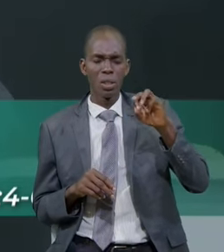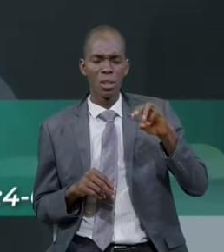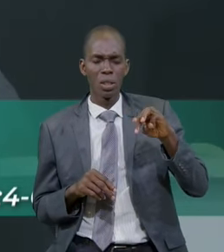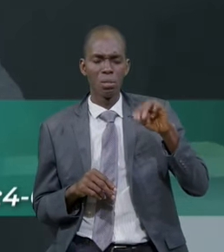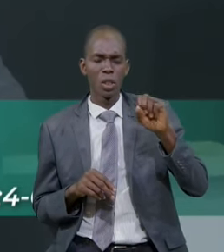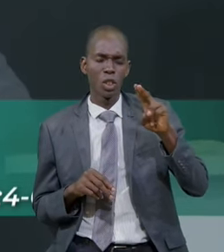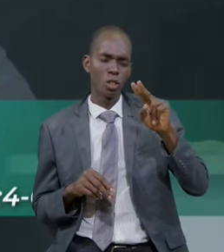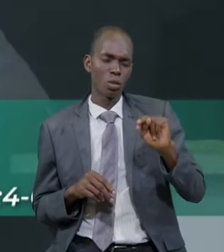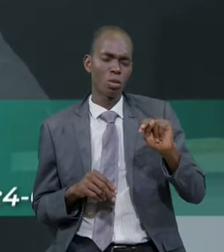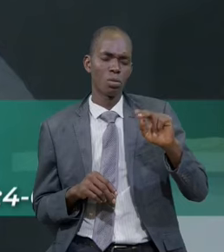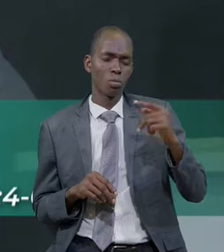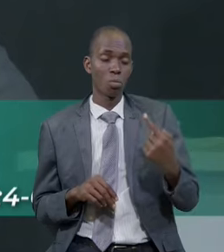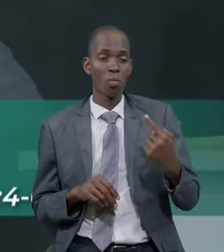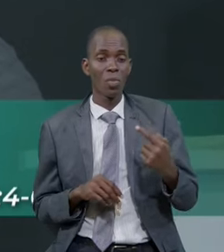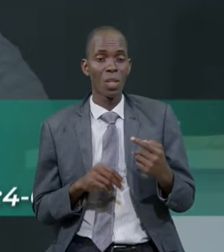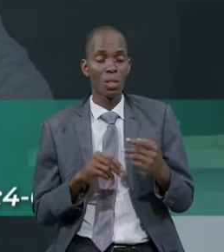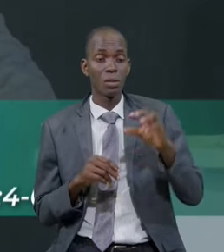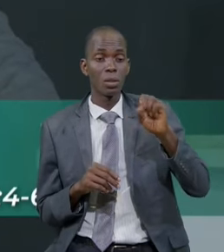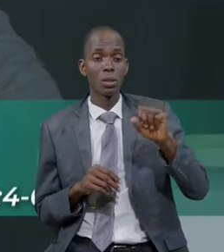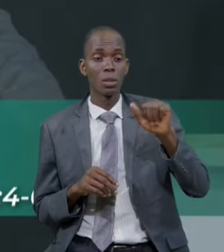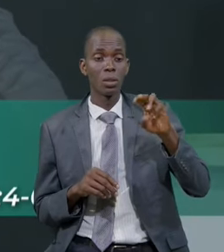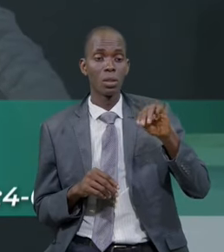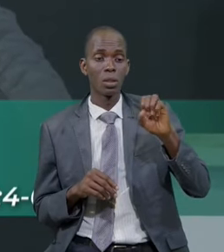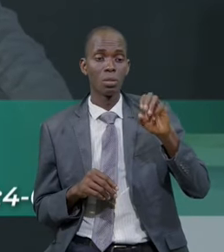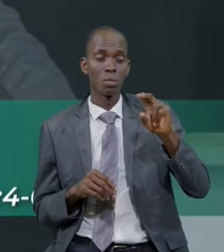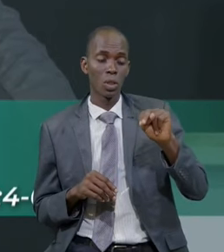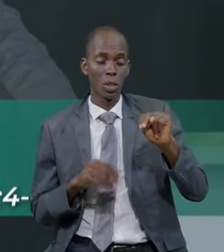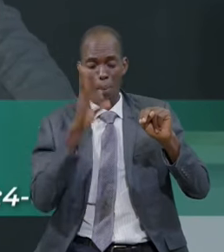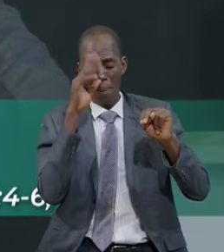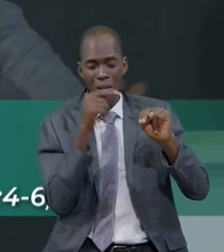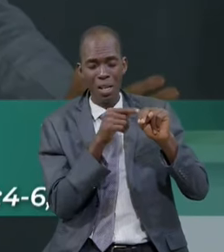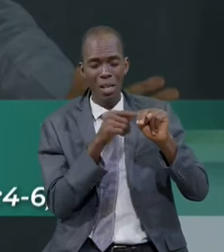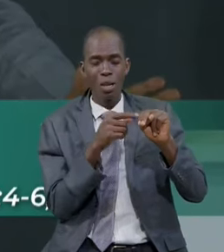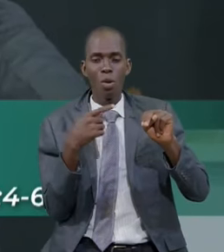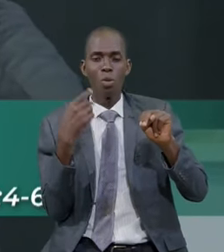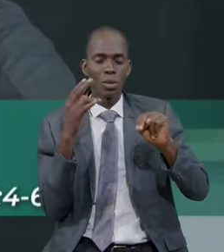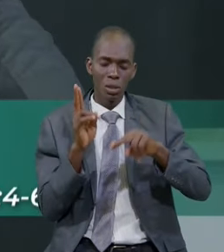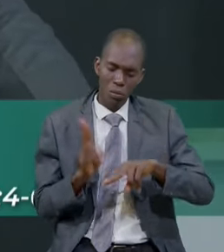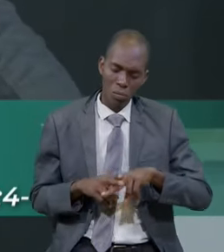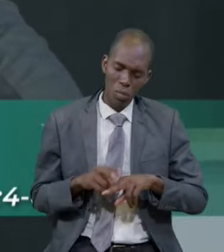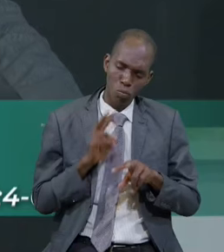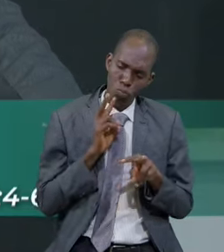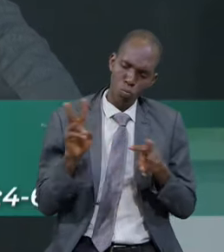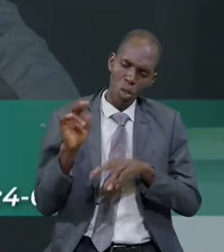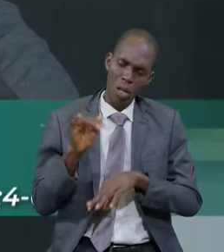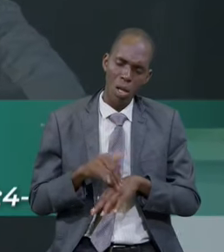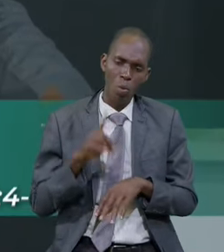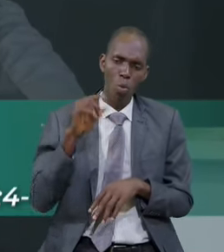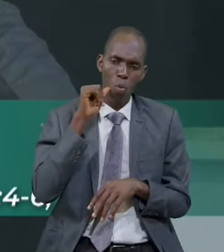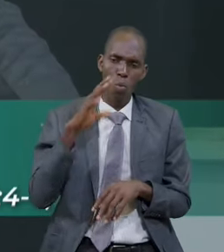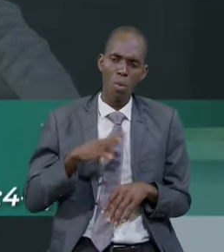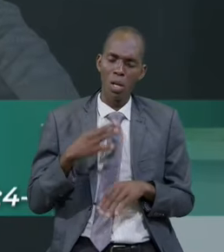côté de cette femme appelée Delila. Et Samson ne savait